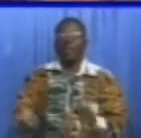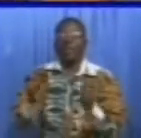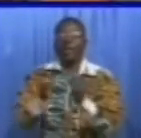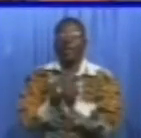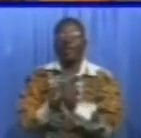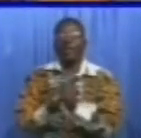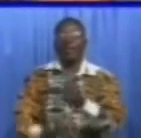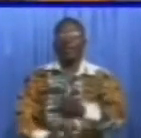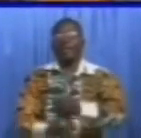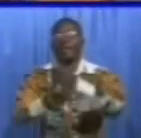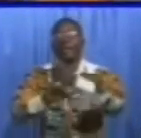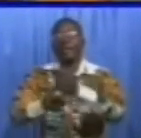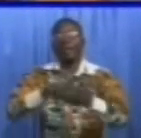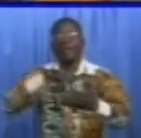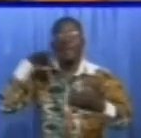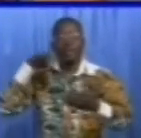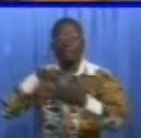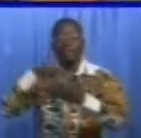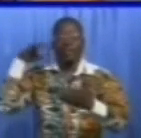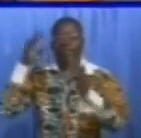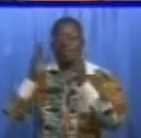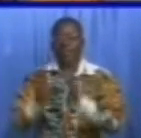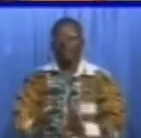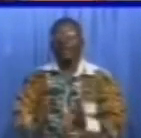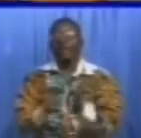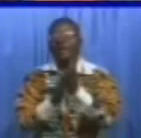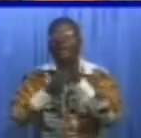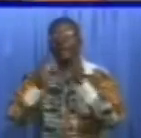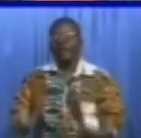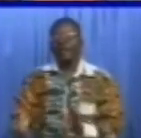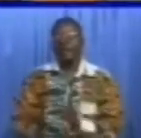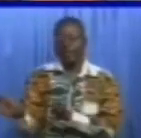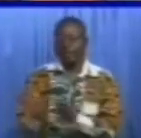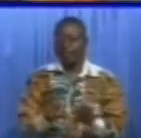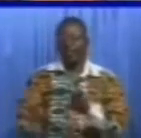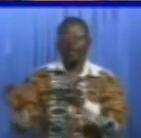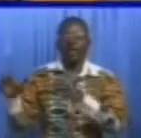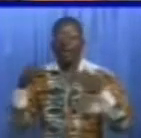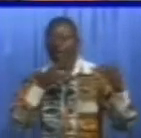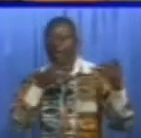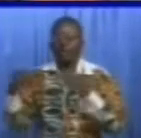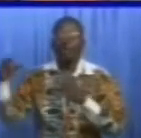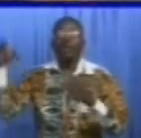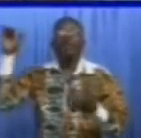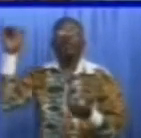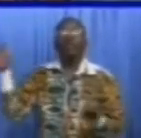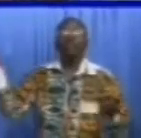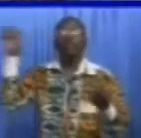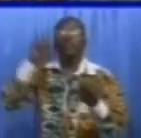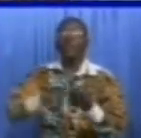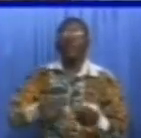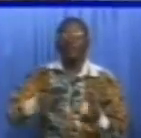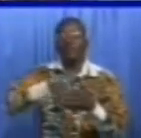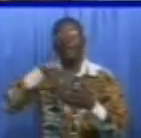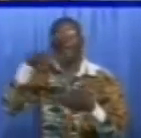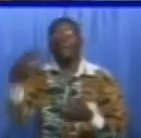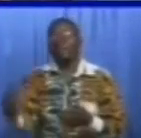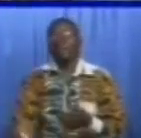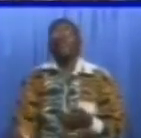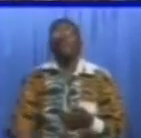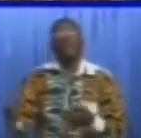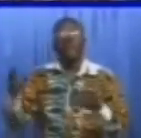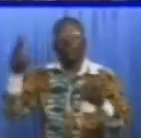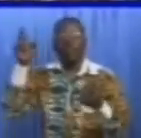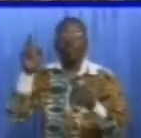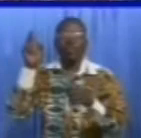le soutien des étudiants et des élèves qui ont mené cette lutte et jusqu'au renversement du pouvoir de la